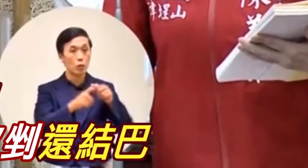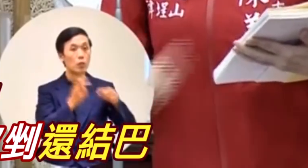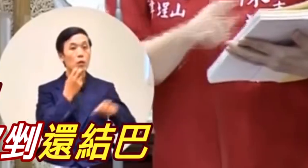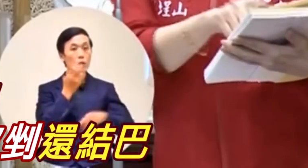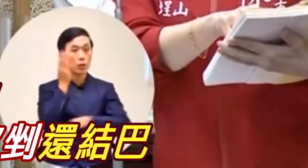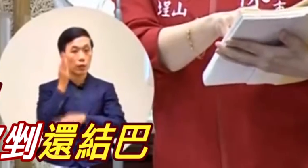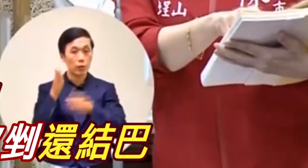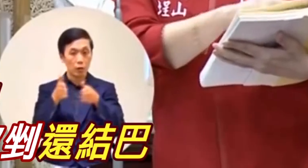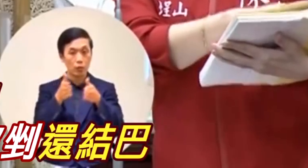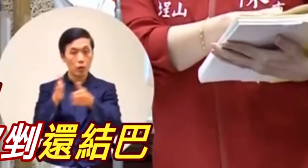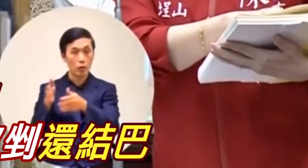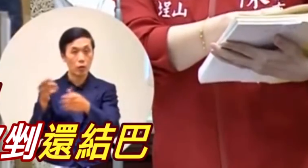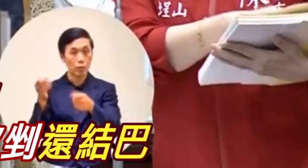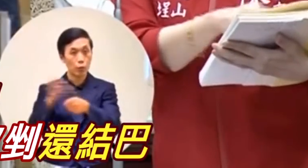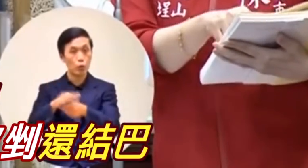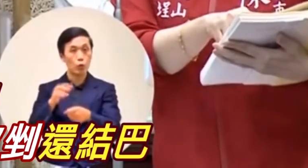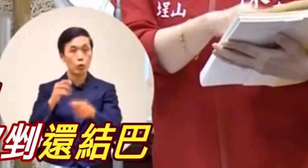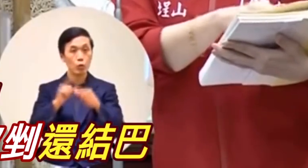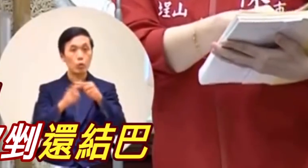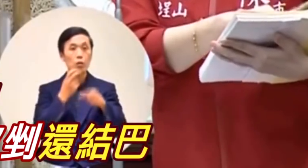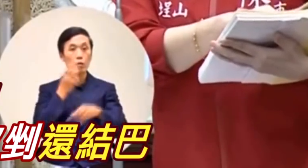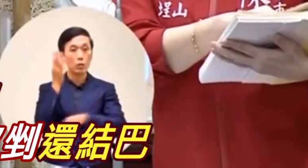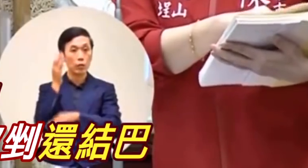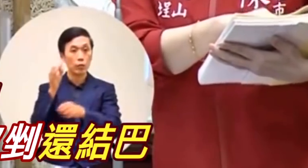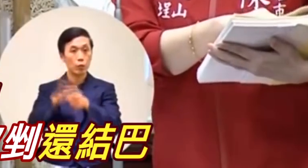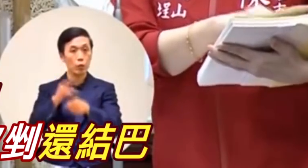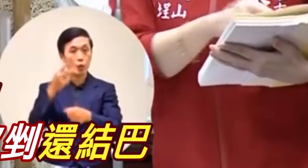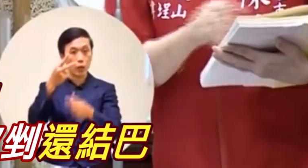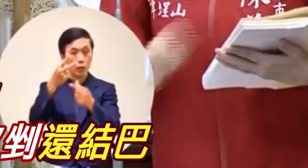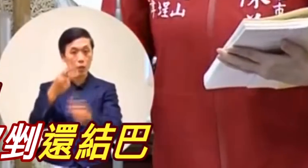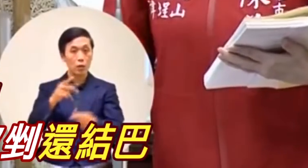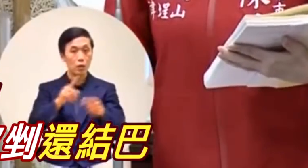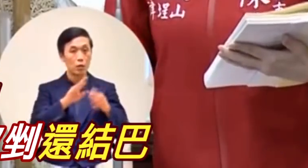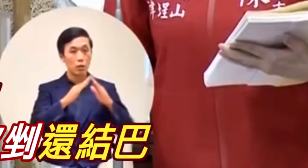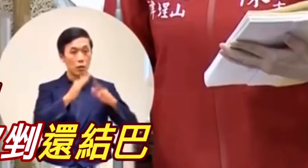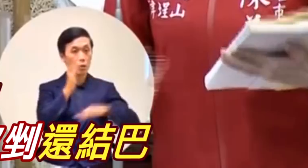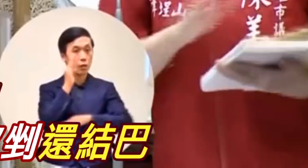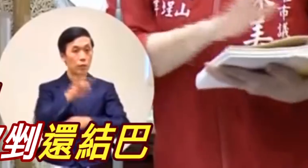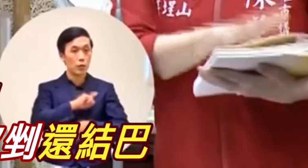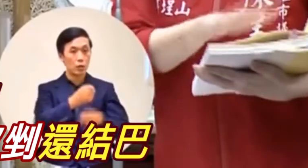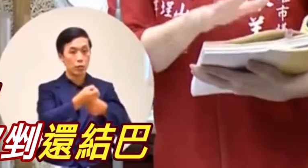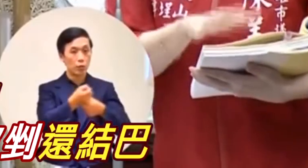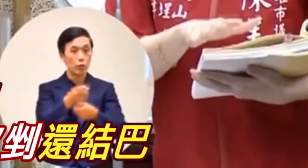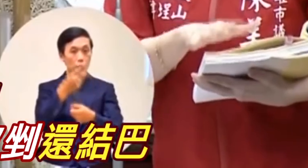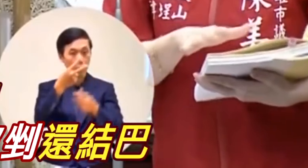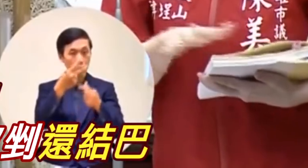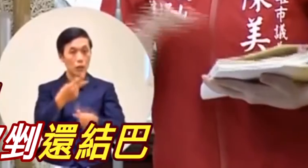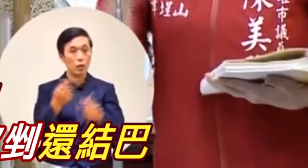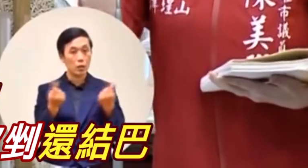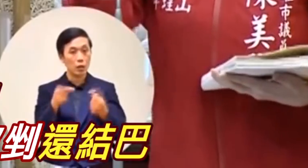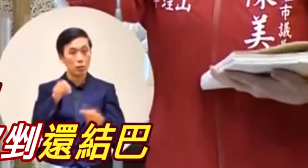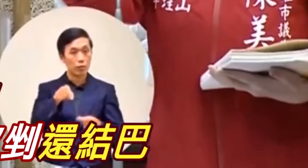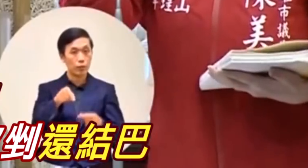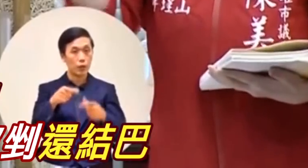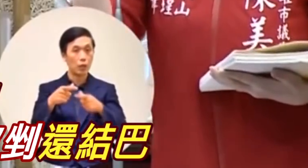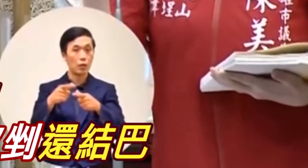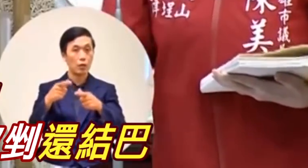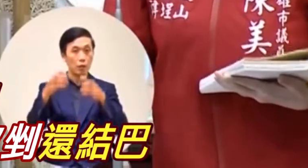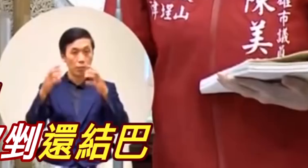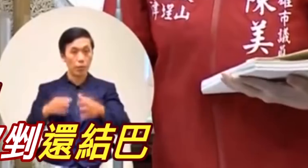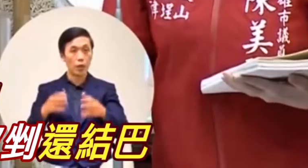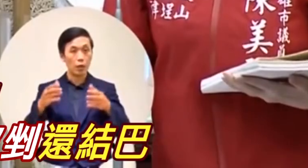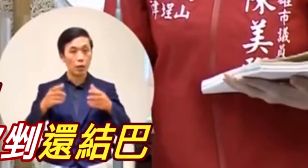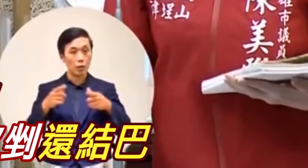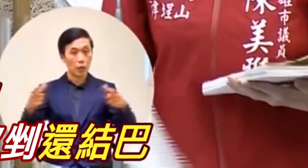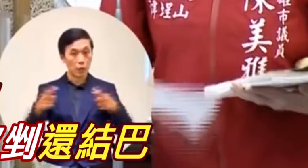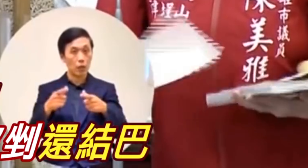度的，中央补助2亿嘛，那市政府自己自筹2亿，那请问一下，类似像这样规模的，现在几座